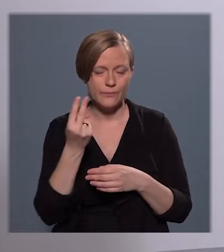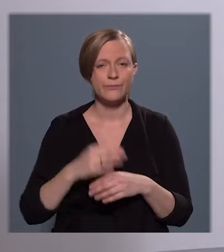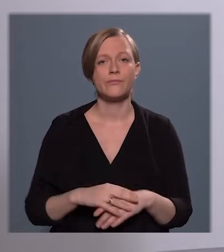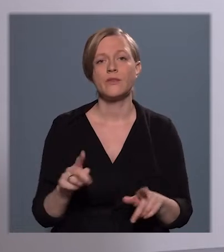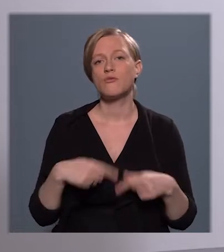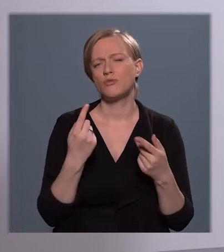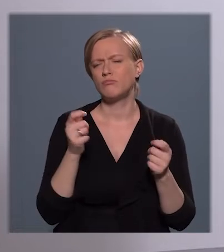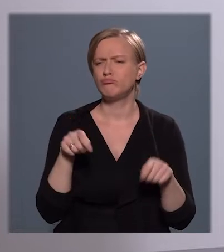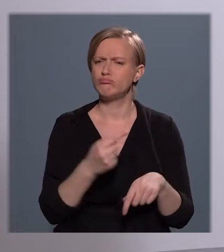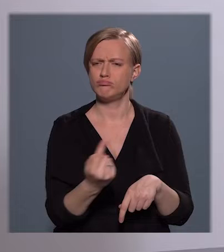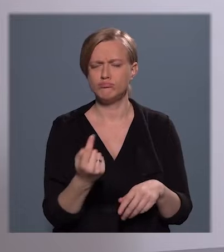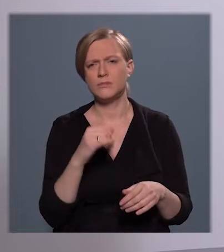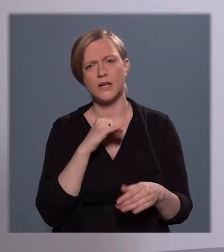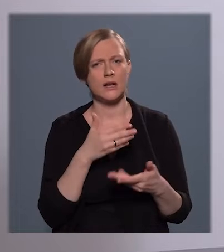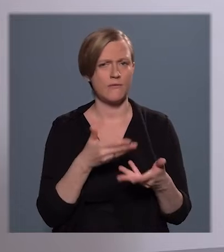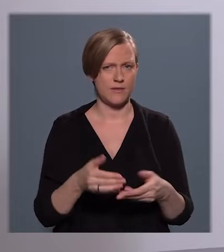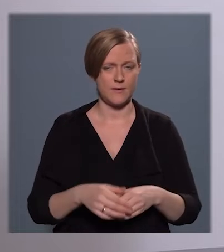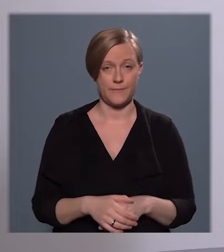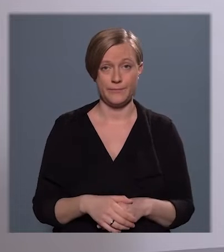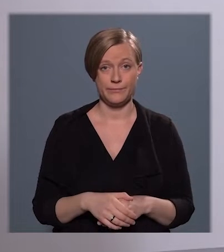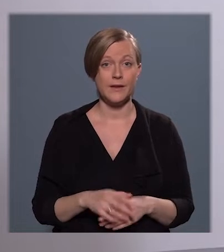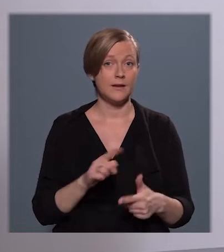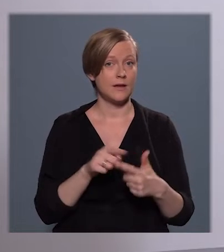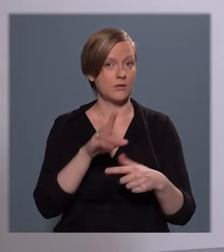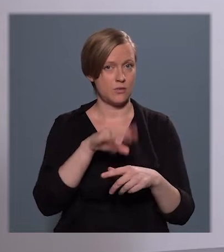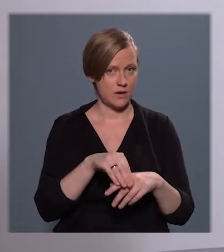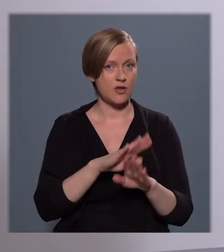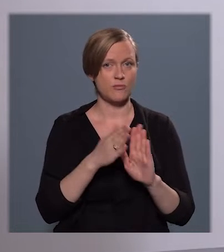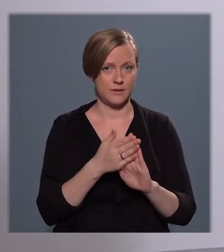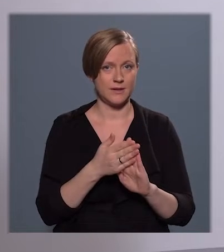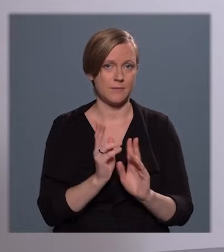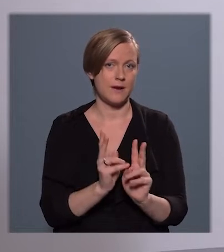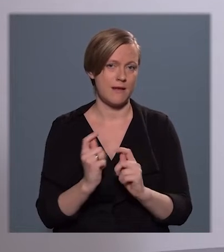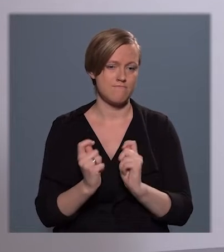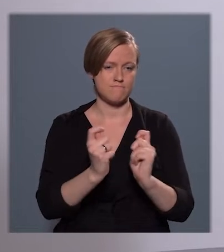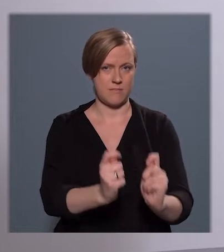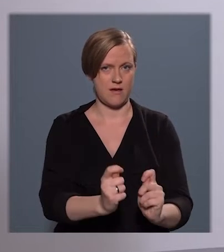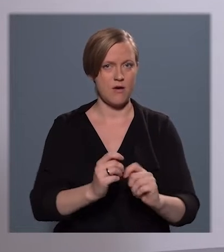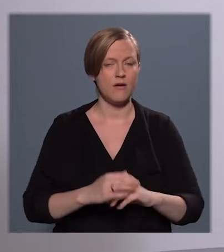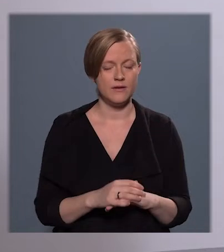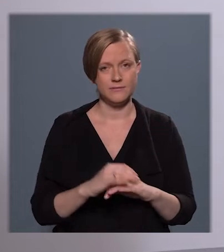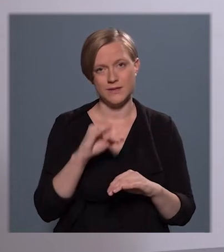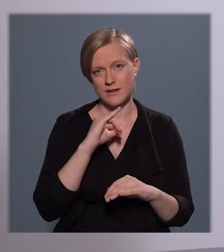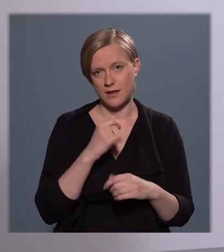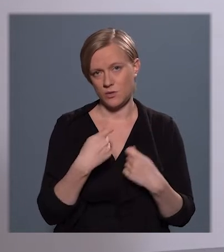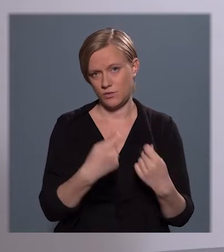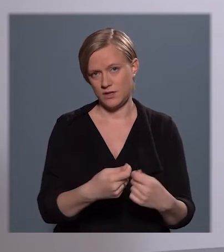utána eldöntik, hogy érdekli-e őket, vagy nem. 2 lakásra mindenképpen lehet beadni